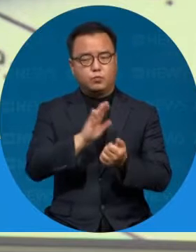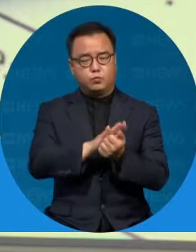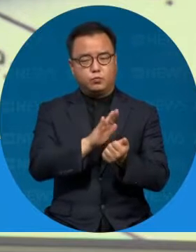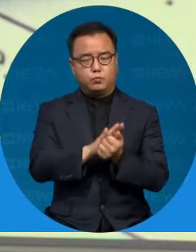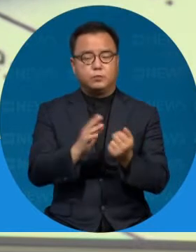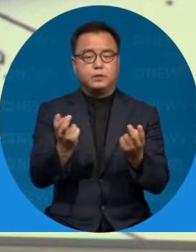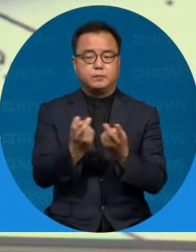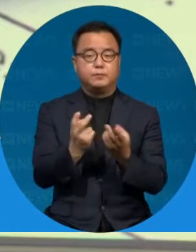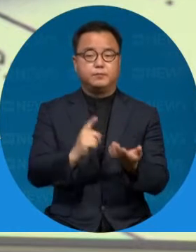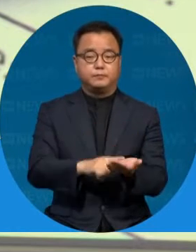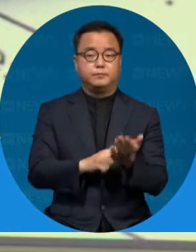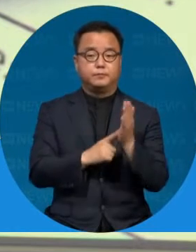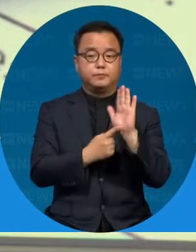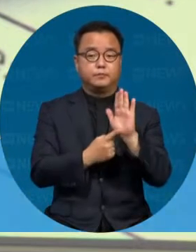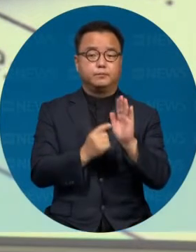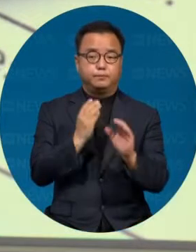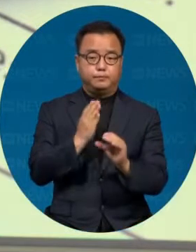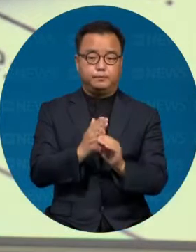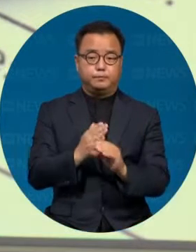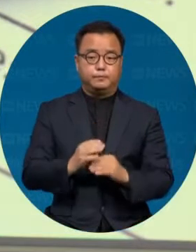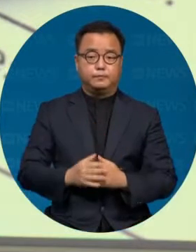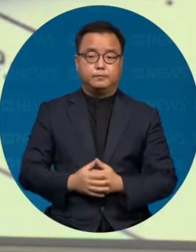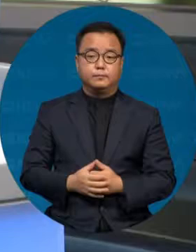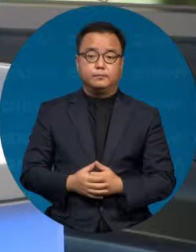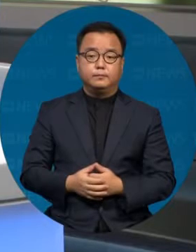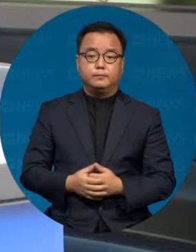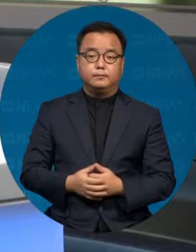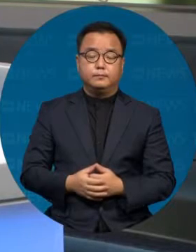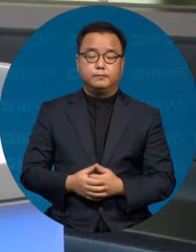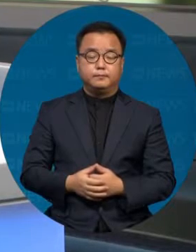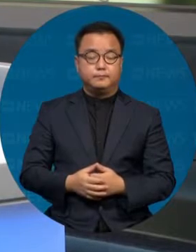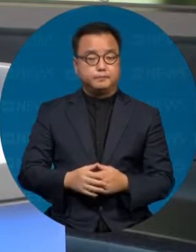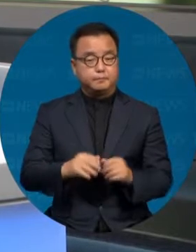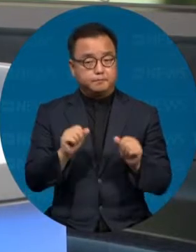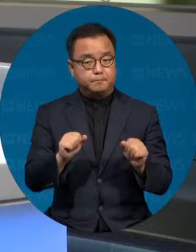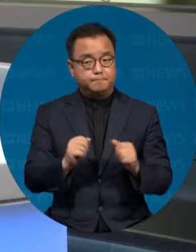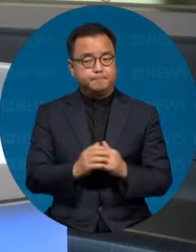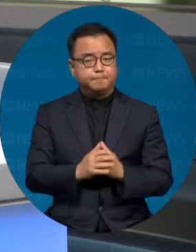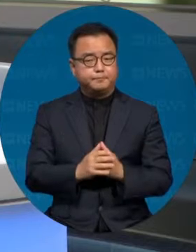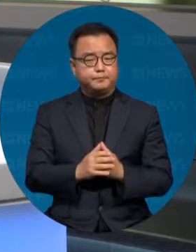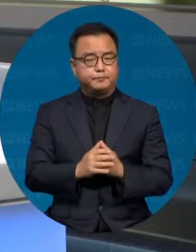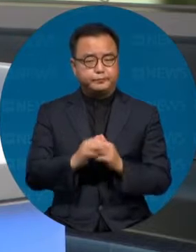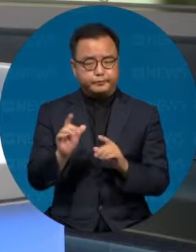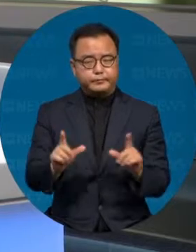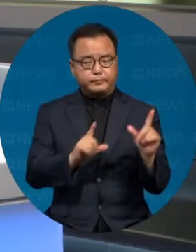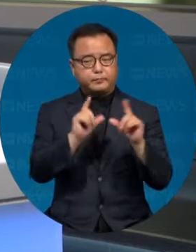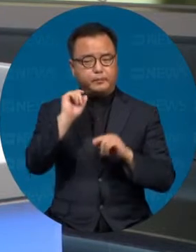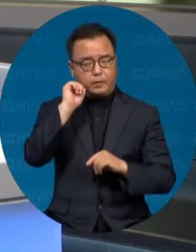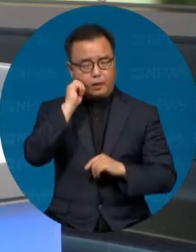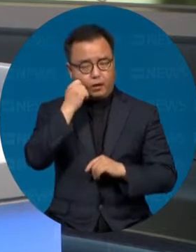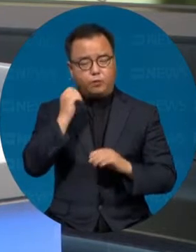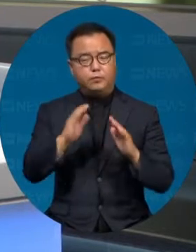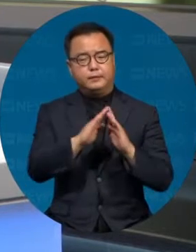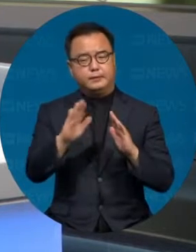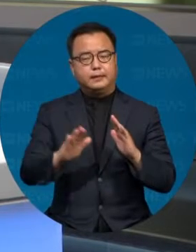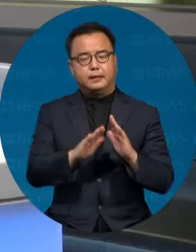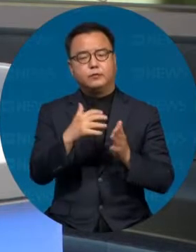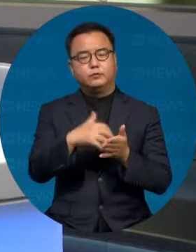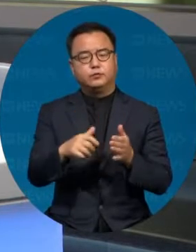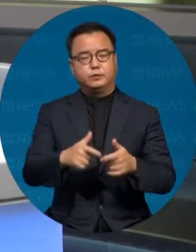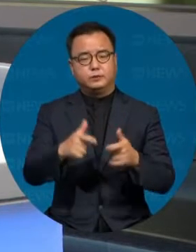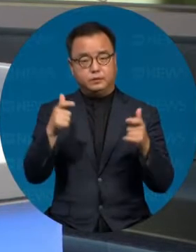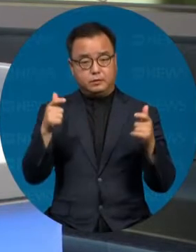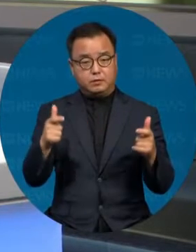오늘 글로벌 뉴스 브리핑에서 자세히 살펴보겠습니다. 자, 길금희 기자, 생계를 위협받고 있는 가정이 늘어나면서